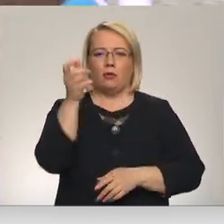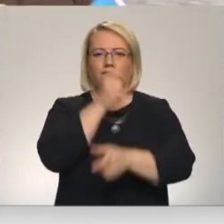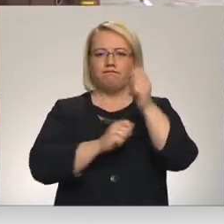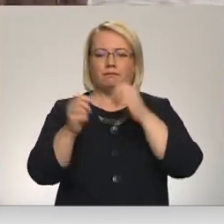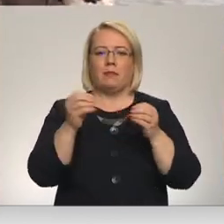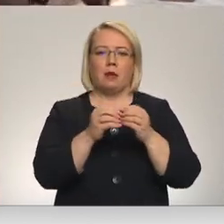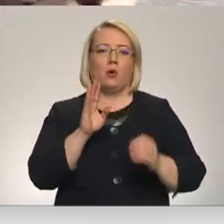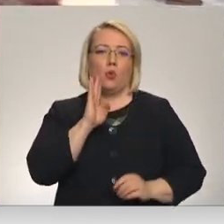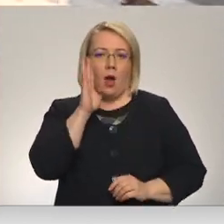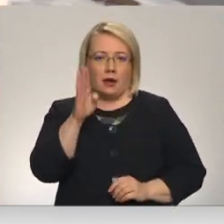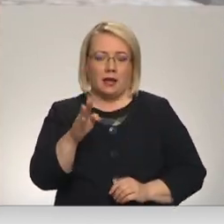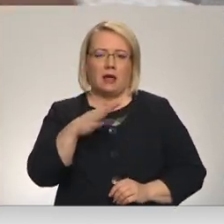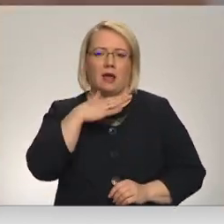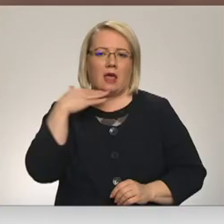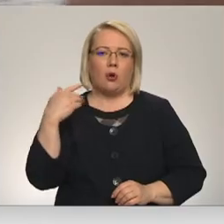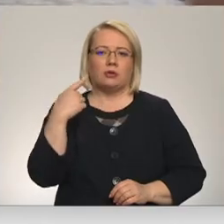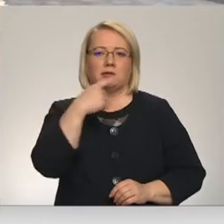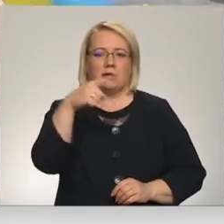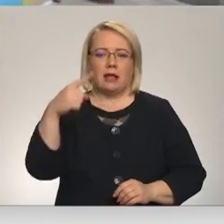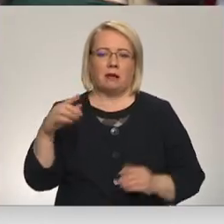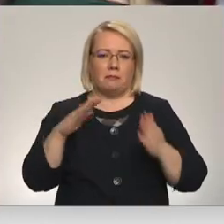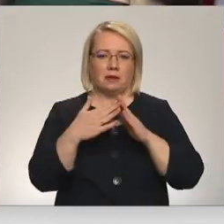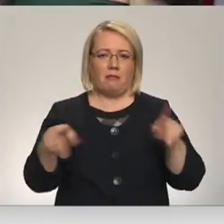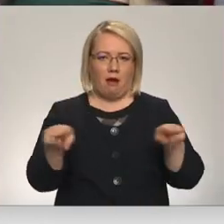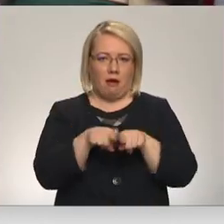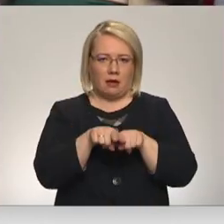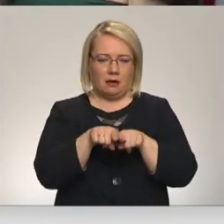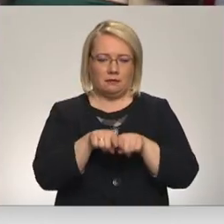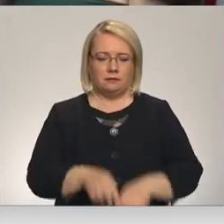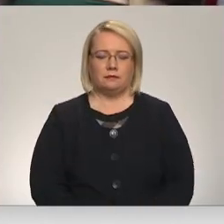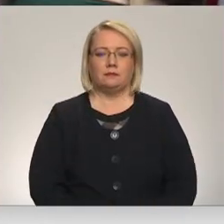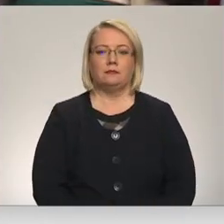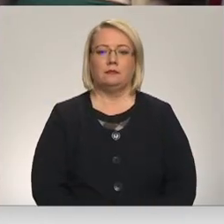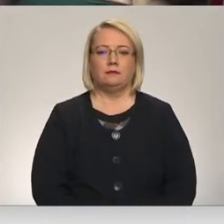no rīta, līdz ar daudzām citām pilsētām Ukrainā.